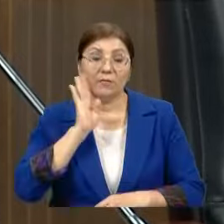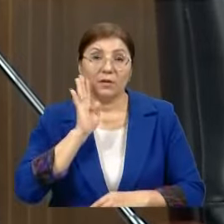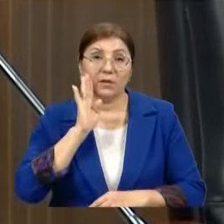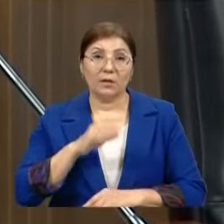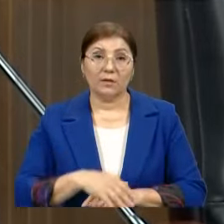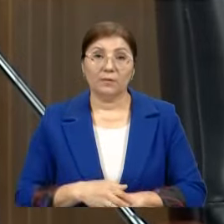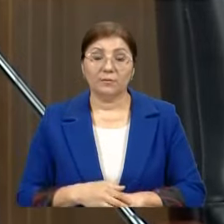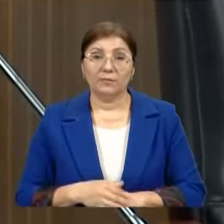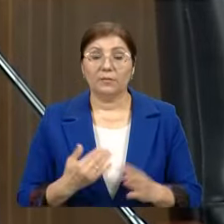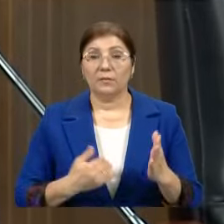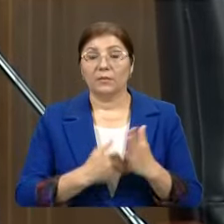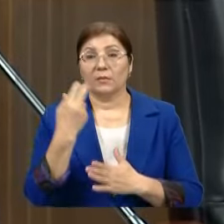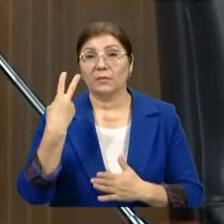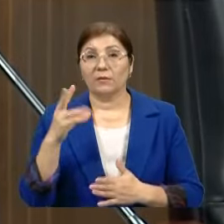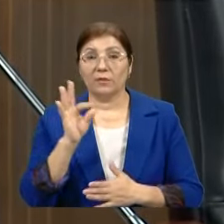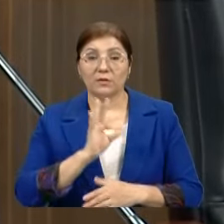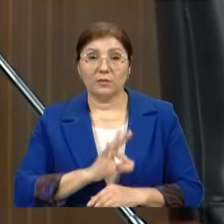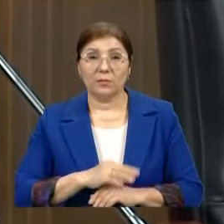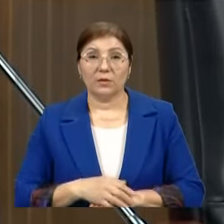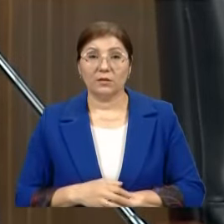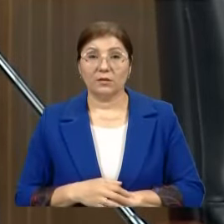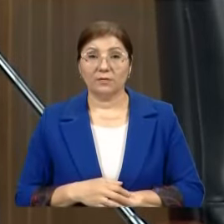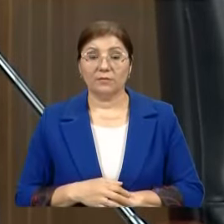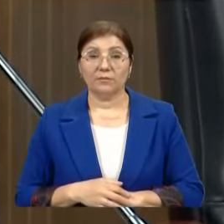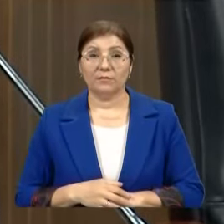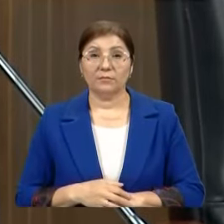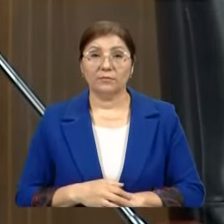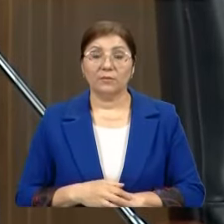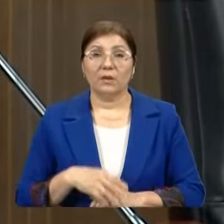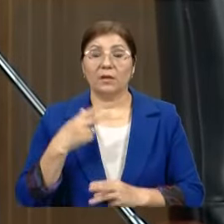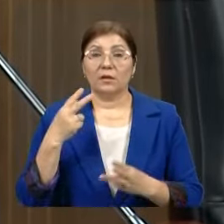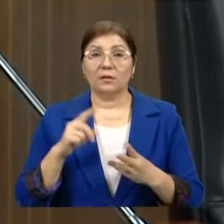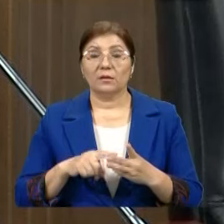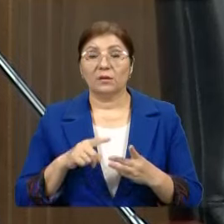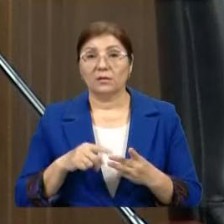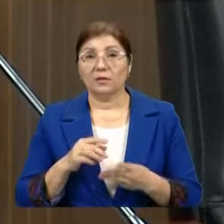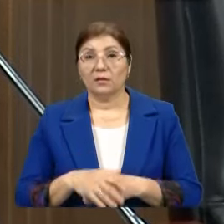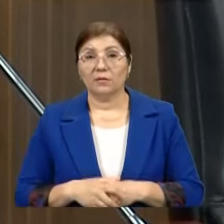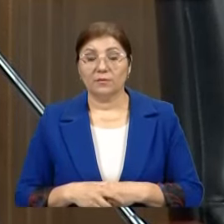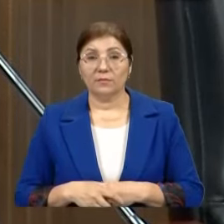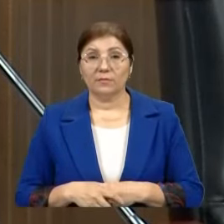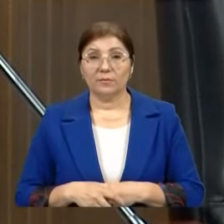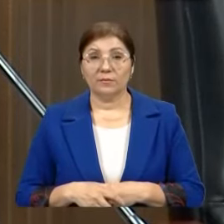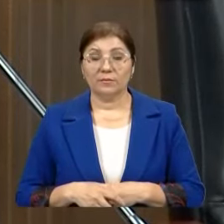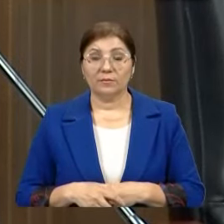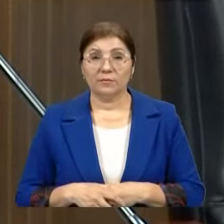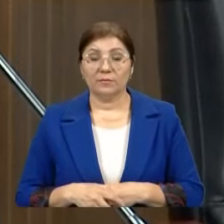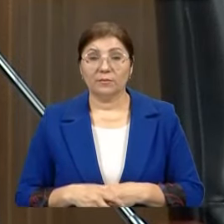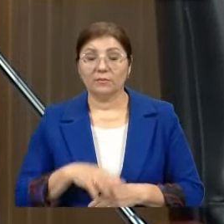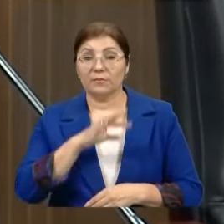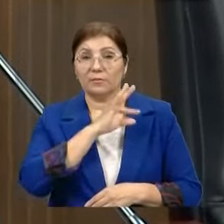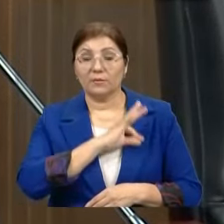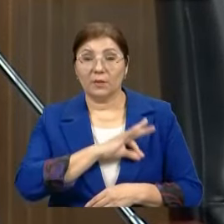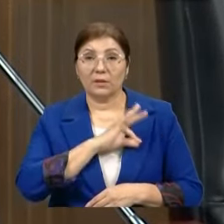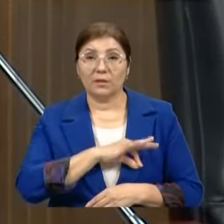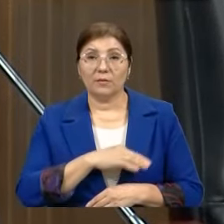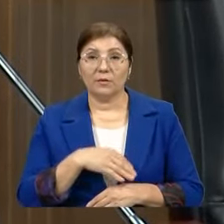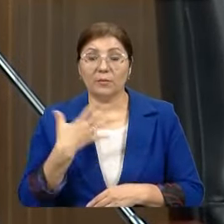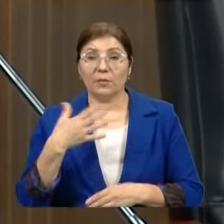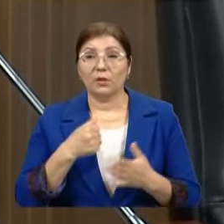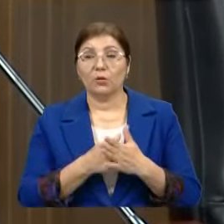тариф будет выше на 20% от действующего тарифа. Третья подгруппа – это потребление от 5